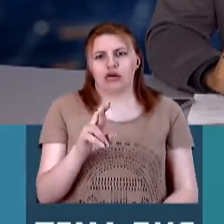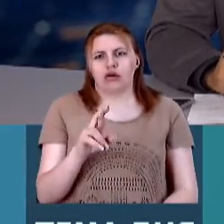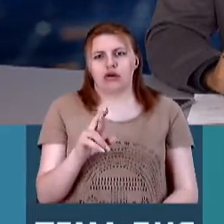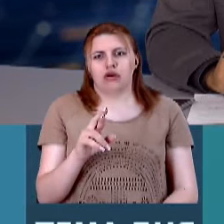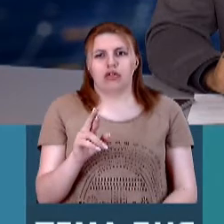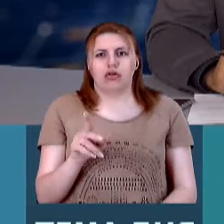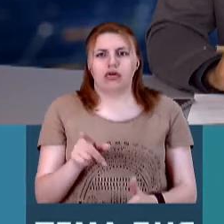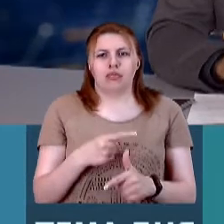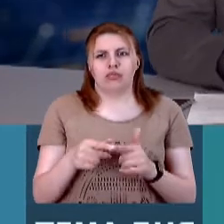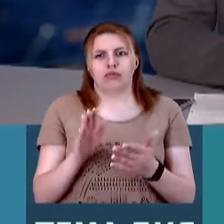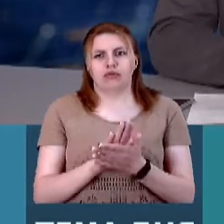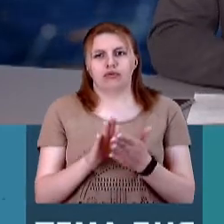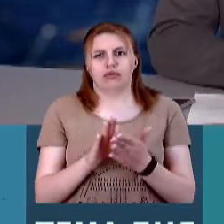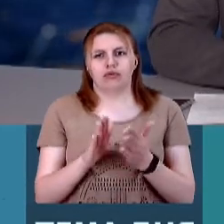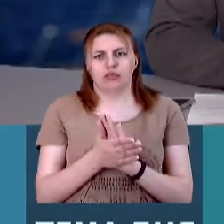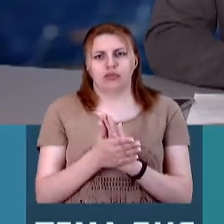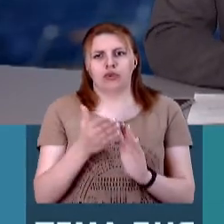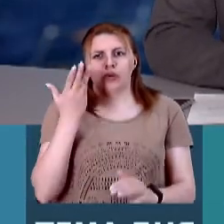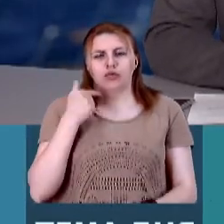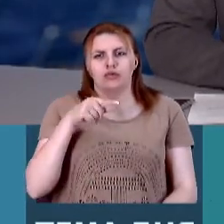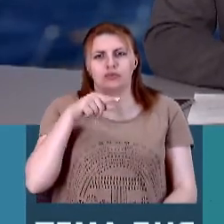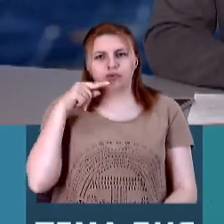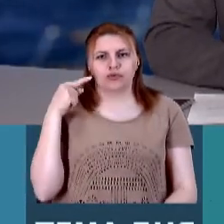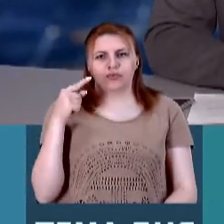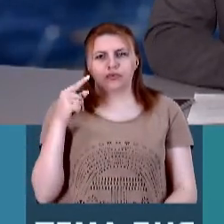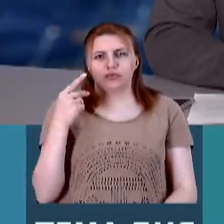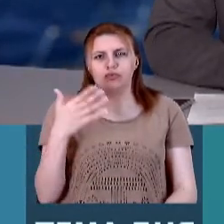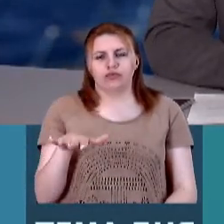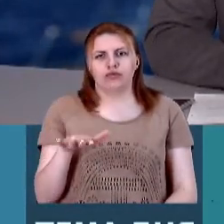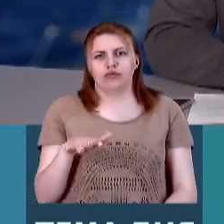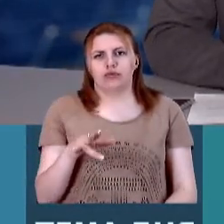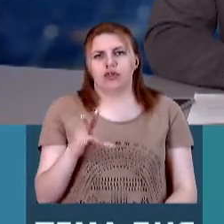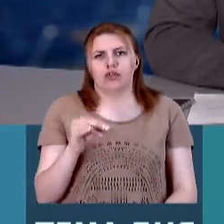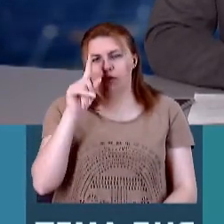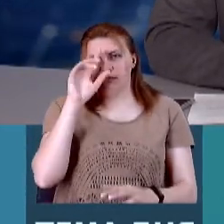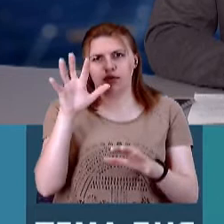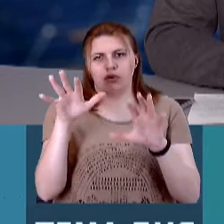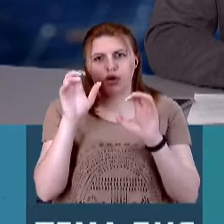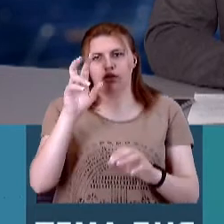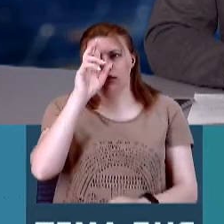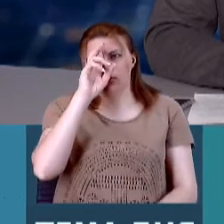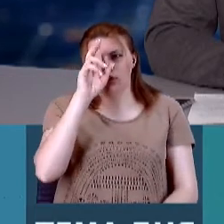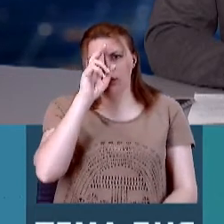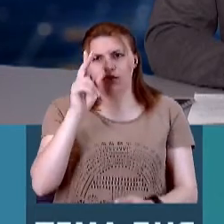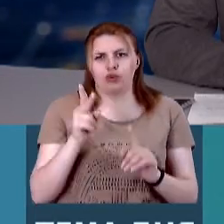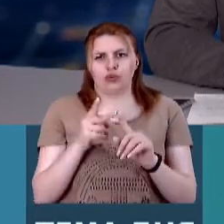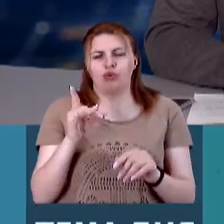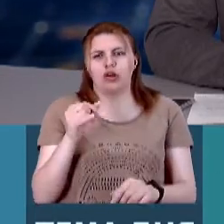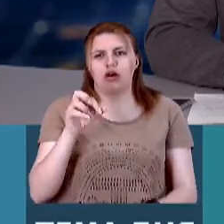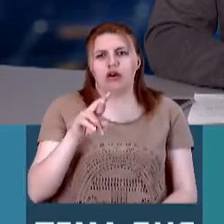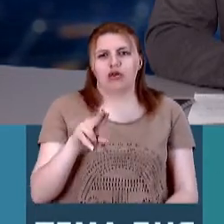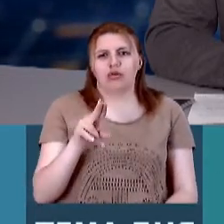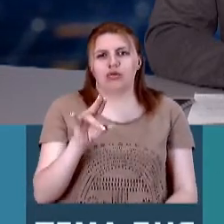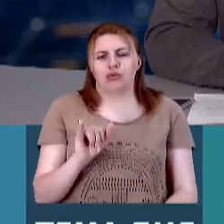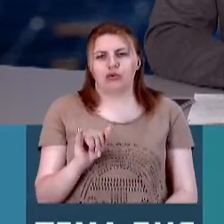умовах, коли вже Росію не сприймають в світ державу там другорядну, і